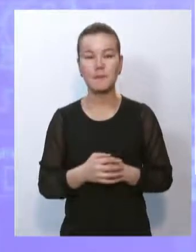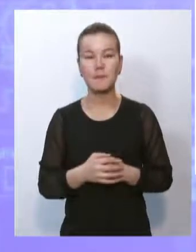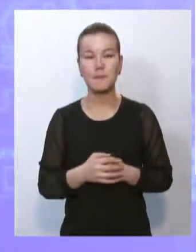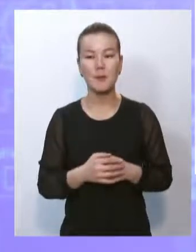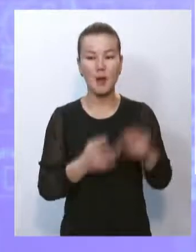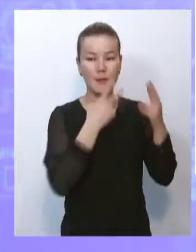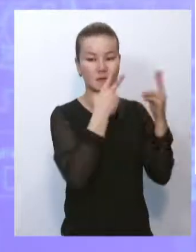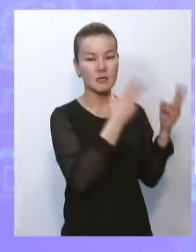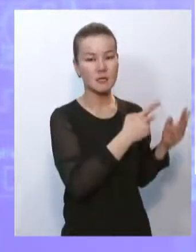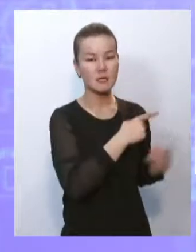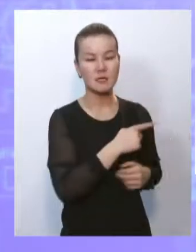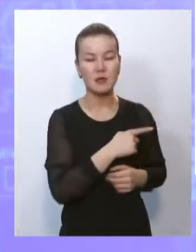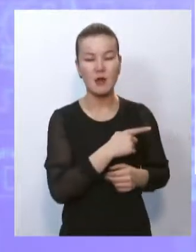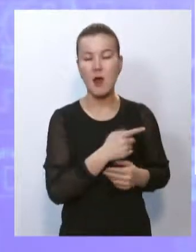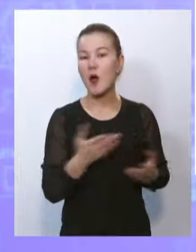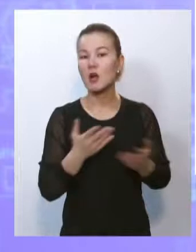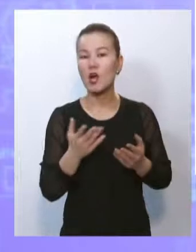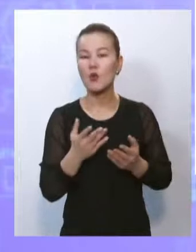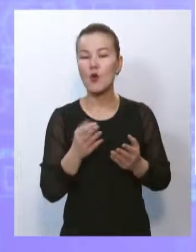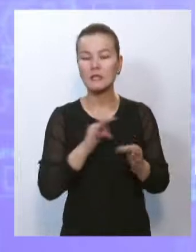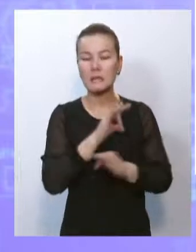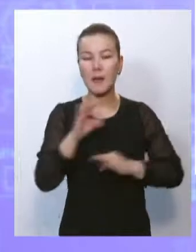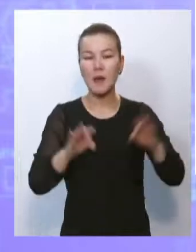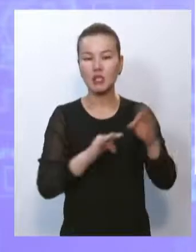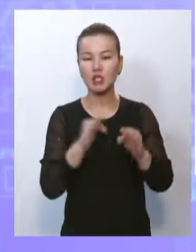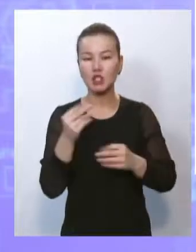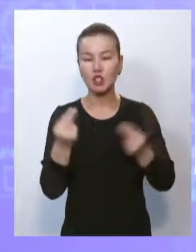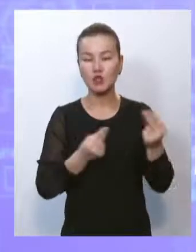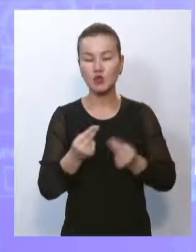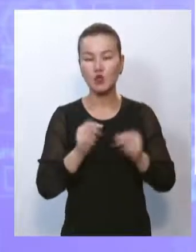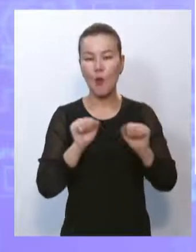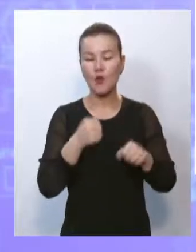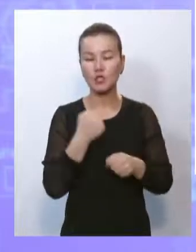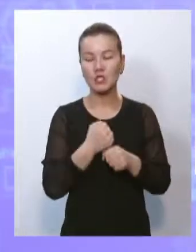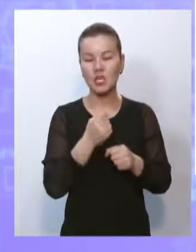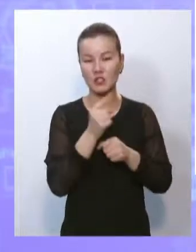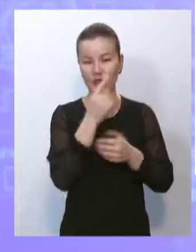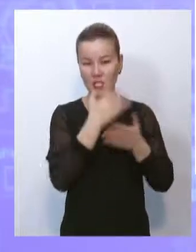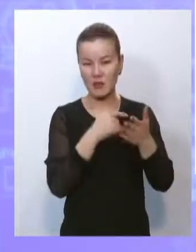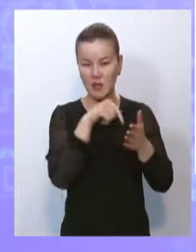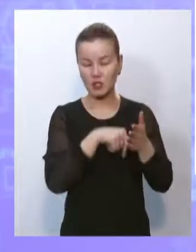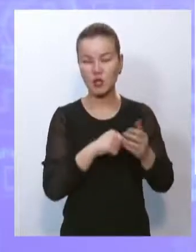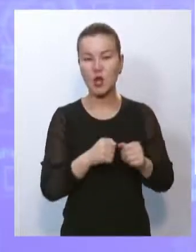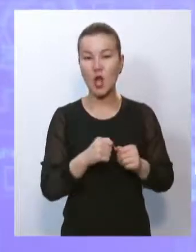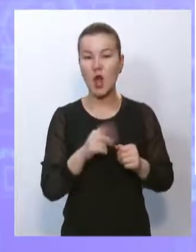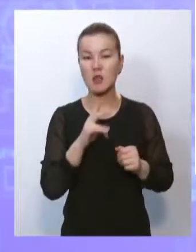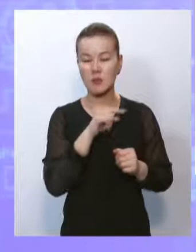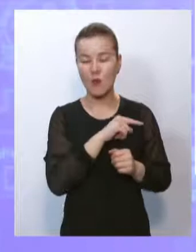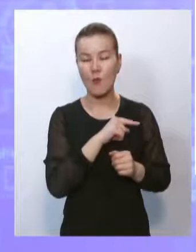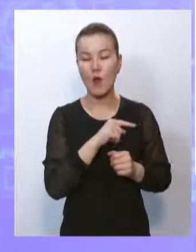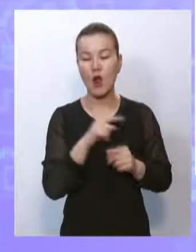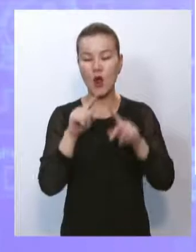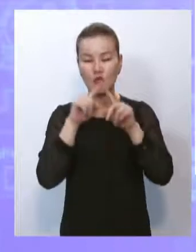посмотрите какой схематический рисунок можно сделать в задаче на нём кружку